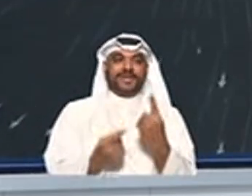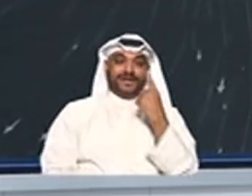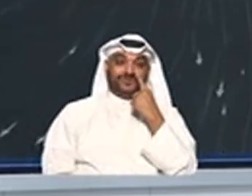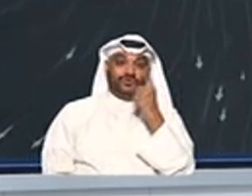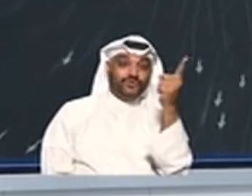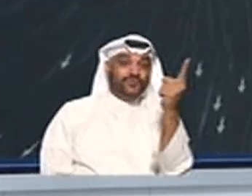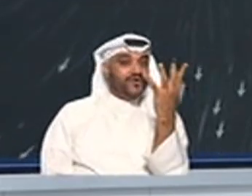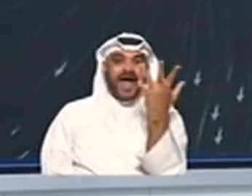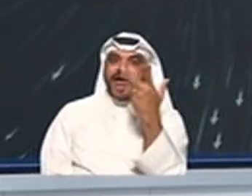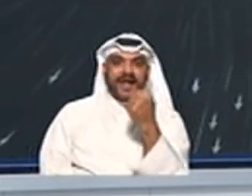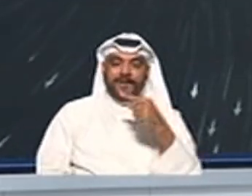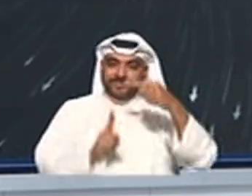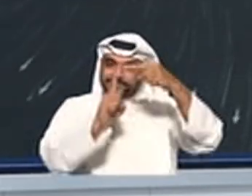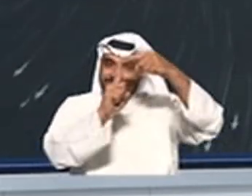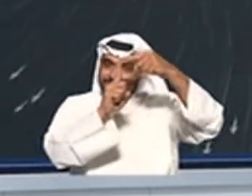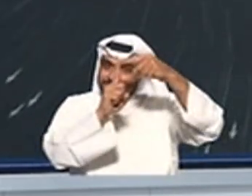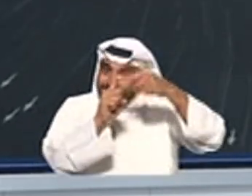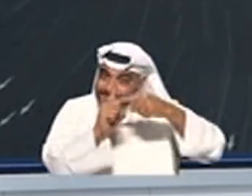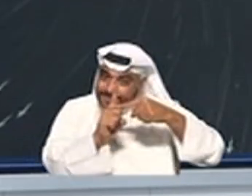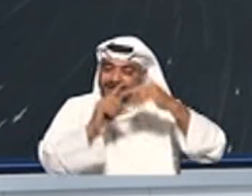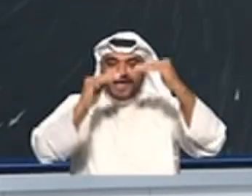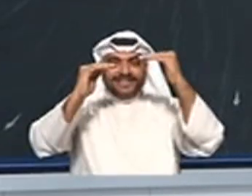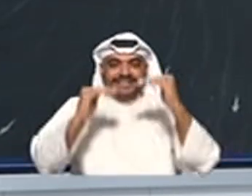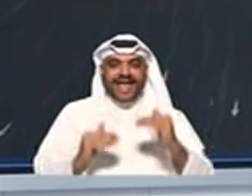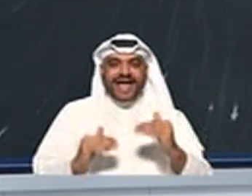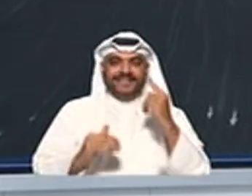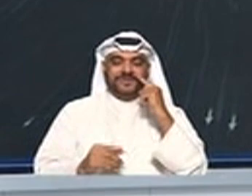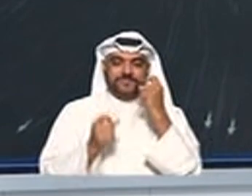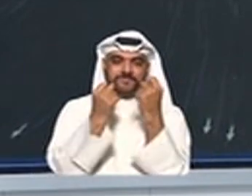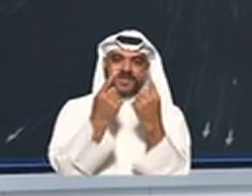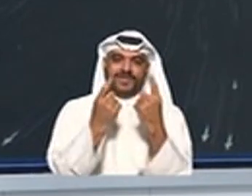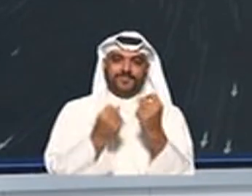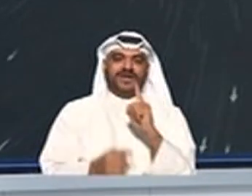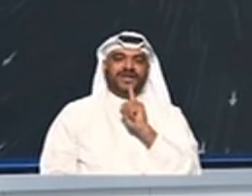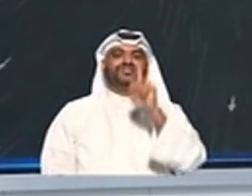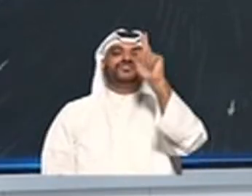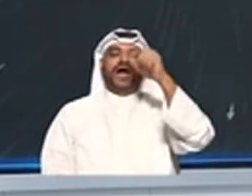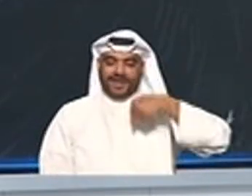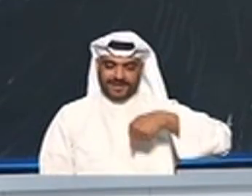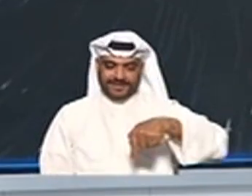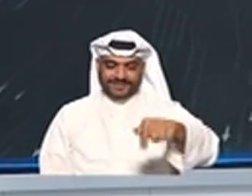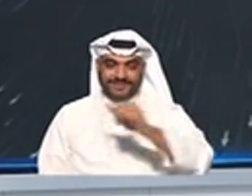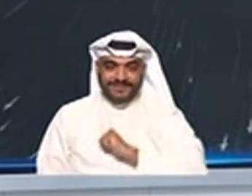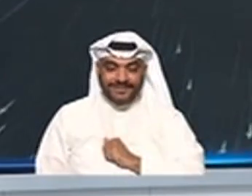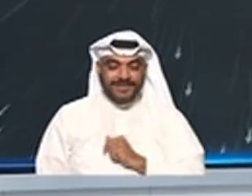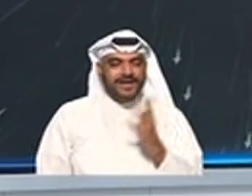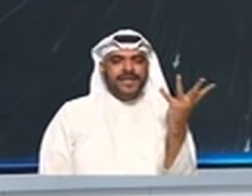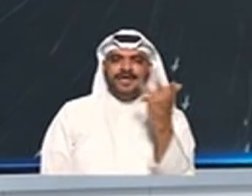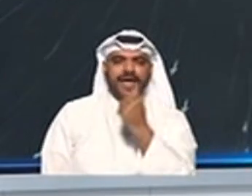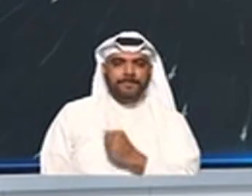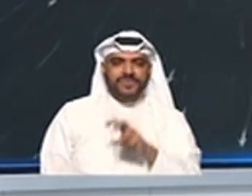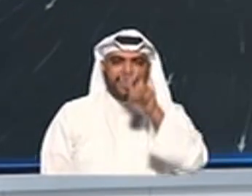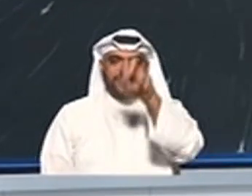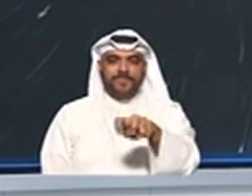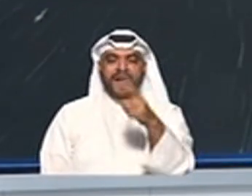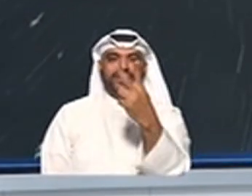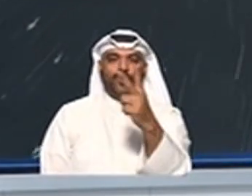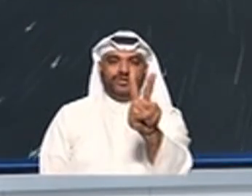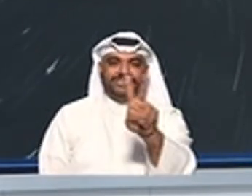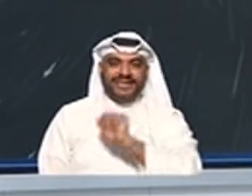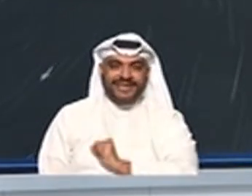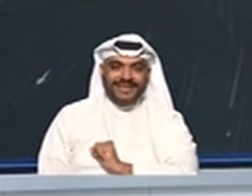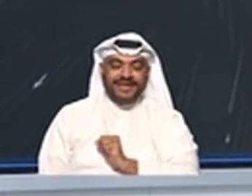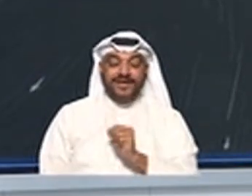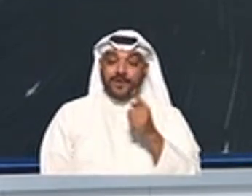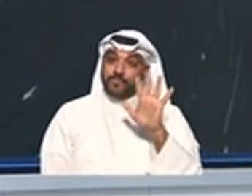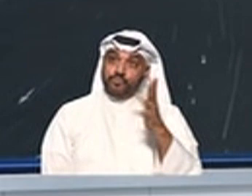الجنوبية أو على الشاليهات والبحر وفي الجزر وأيضا المناطق الغربية من البلاد. درجات الحرارة الصغرى قد تصل إلى 28 درجة مئوية،